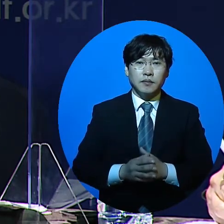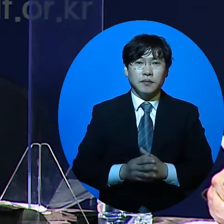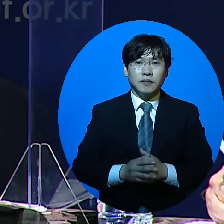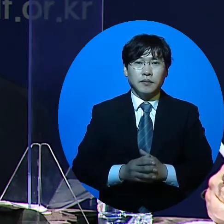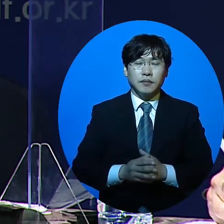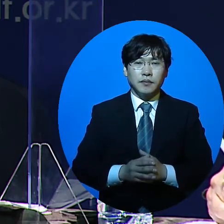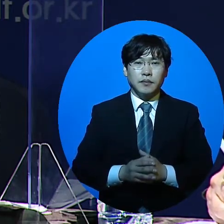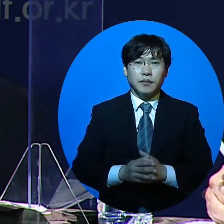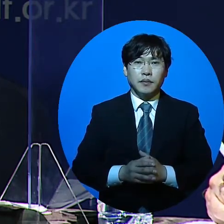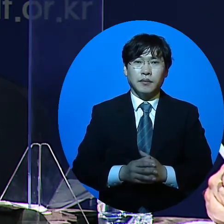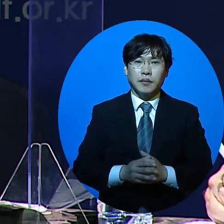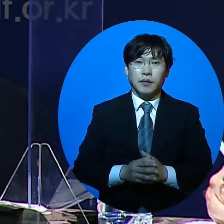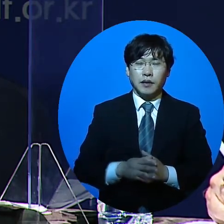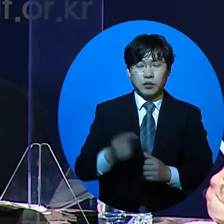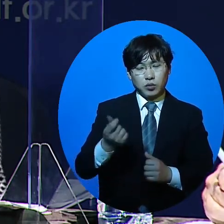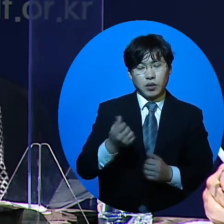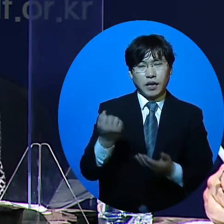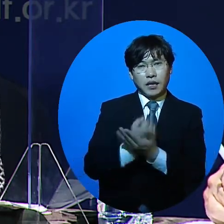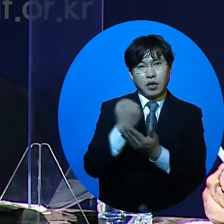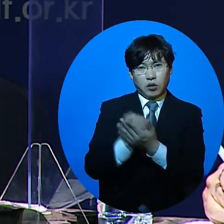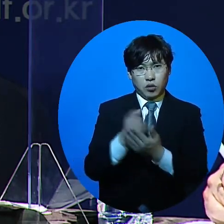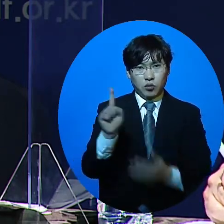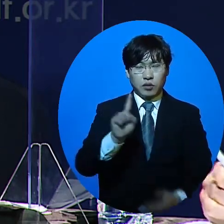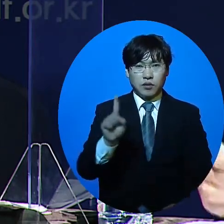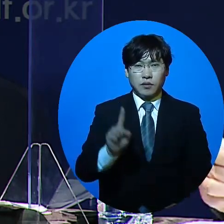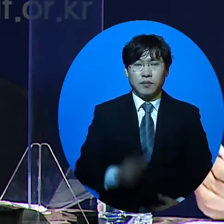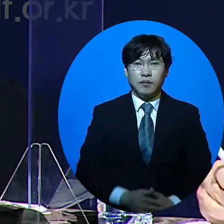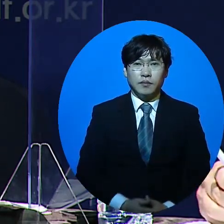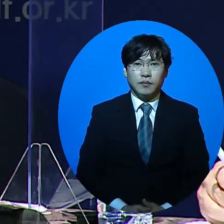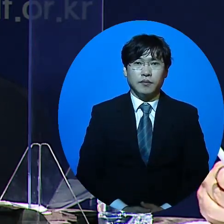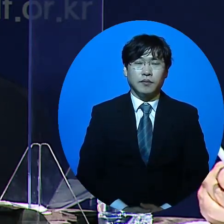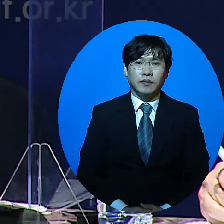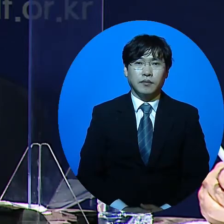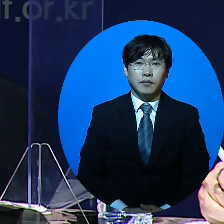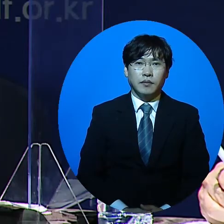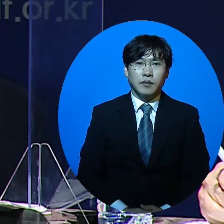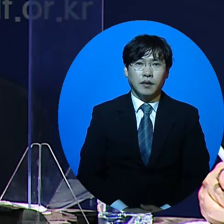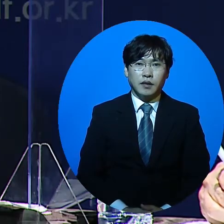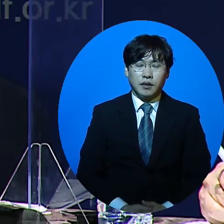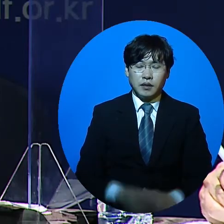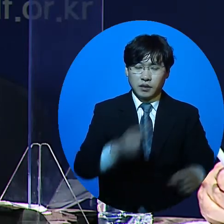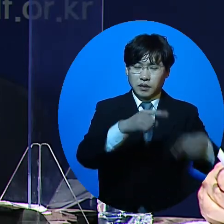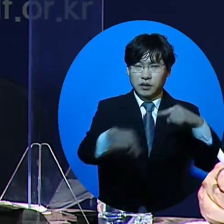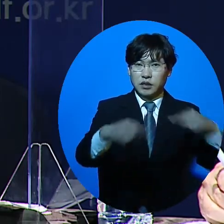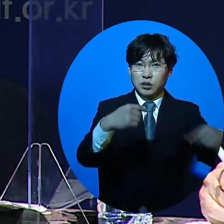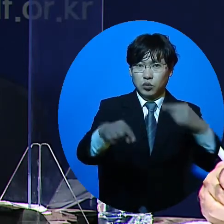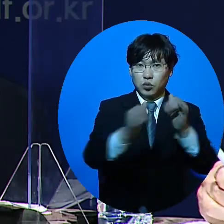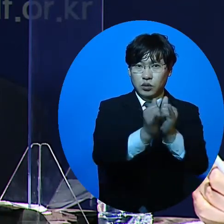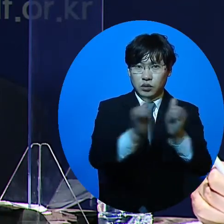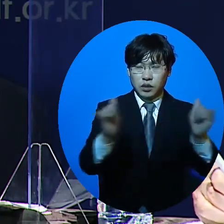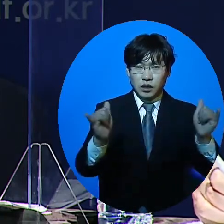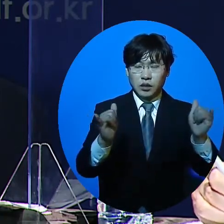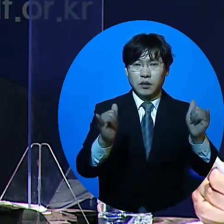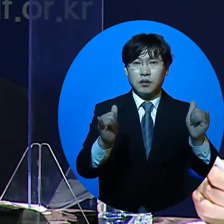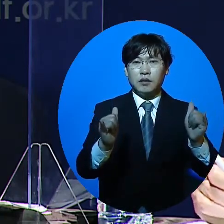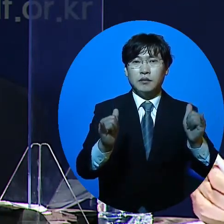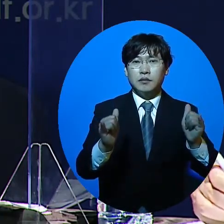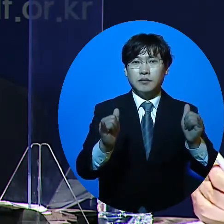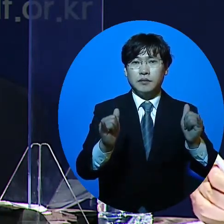그러나 지금 이제 제가 좀 안타깝게 생각하는 건 이 지도자의 어떤